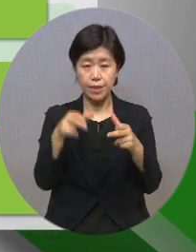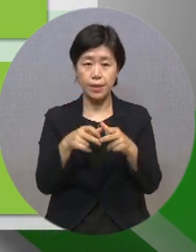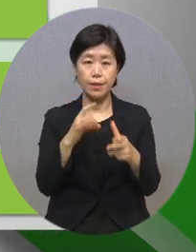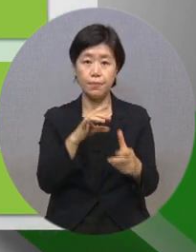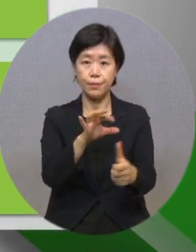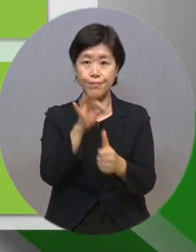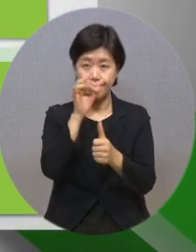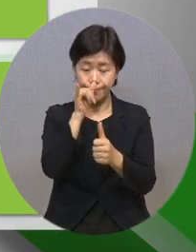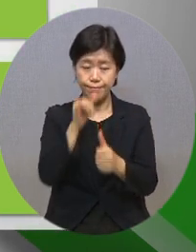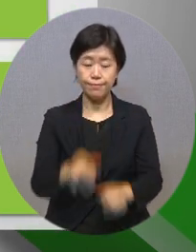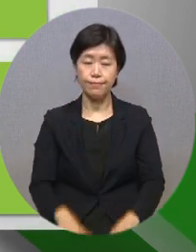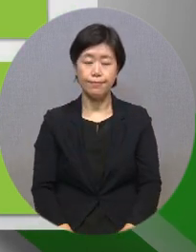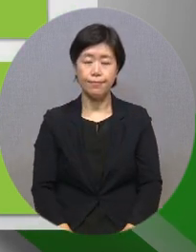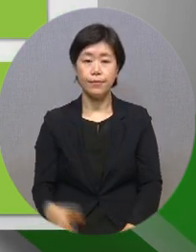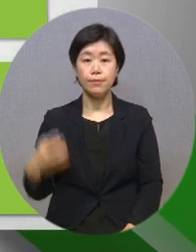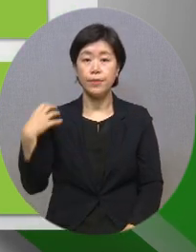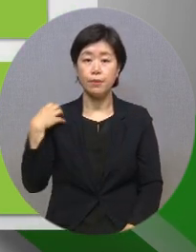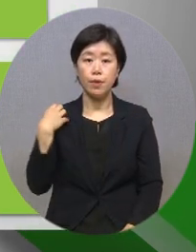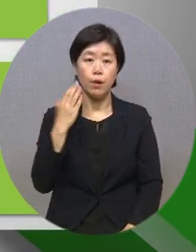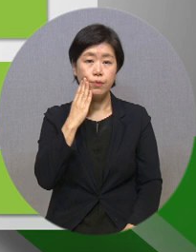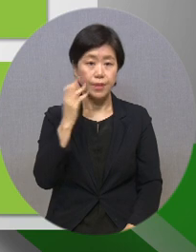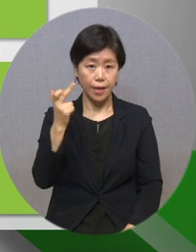채용하며 담당기사는 울산지사입니다.